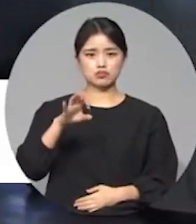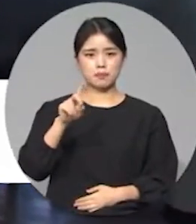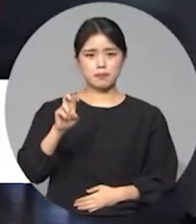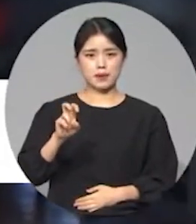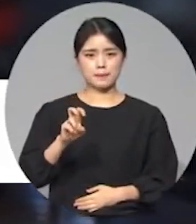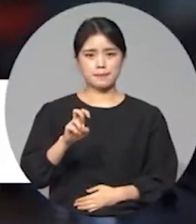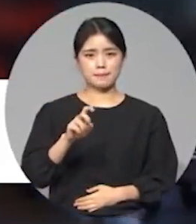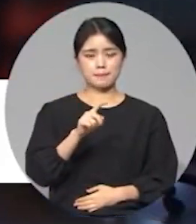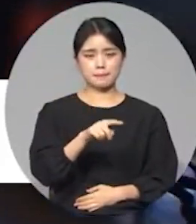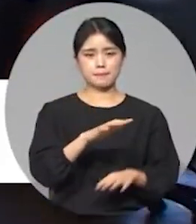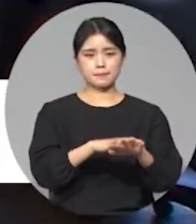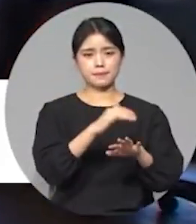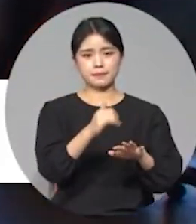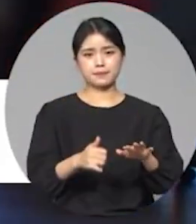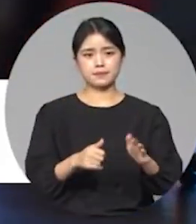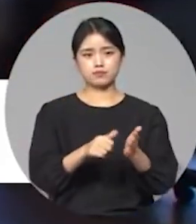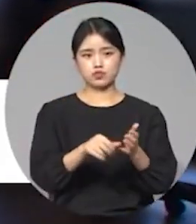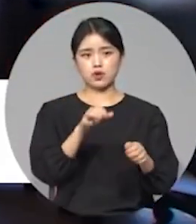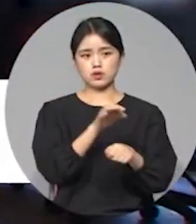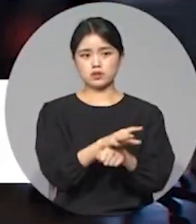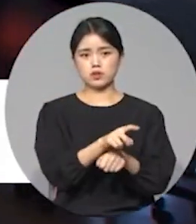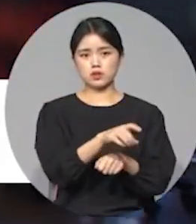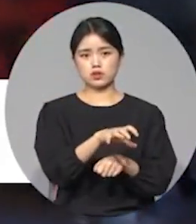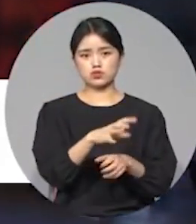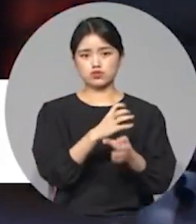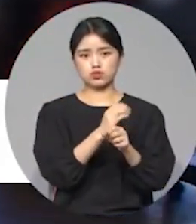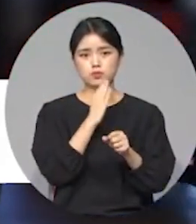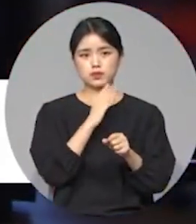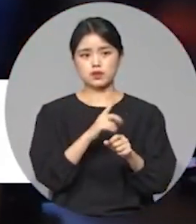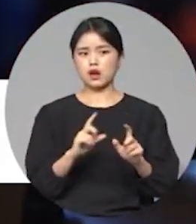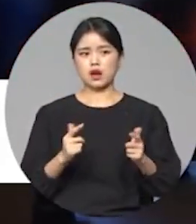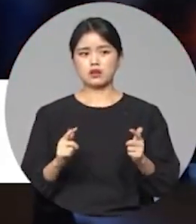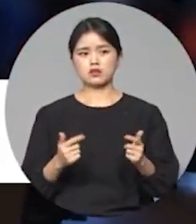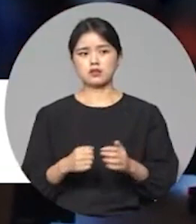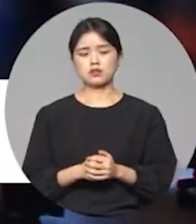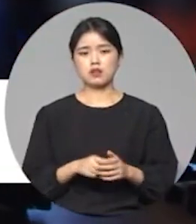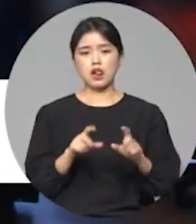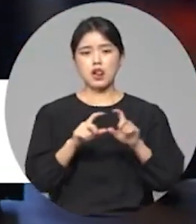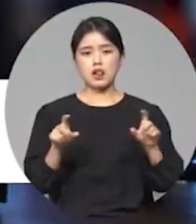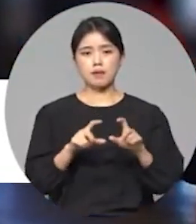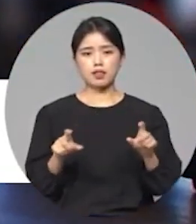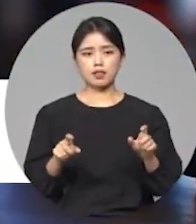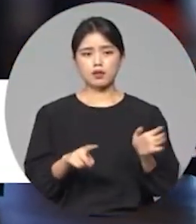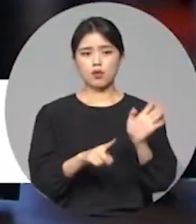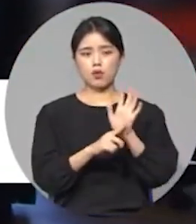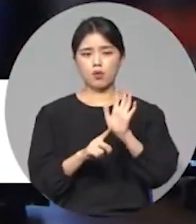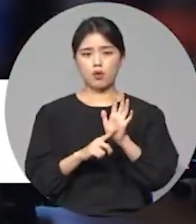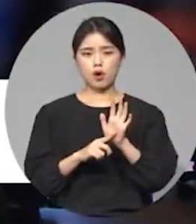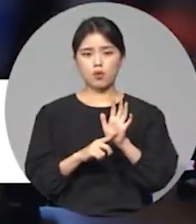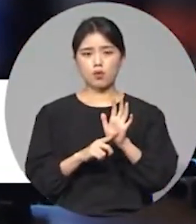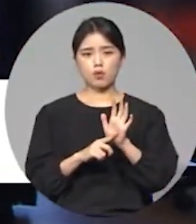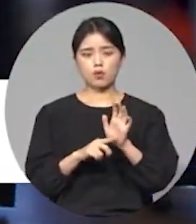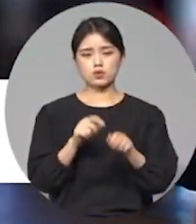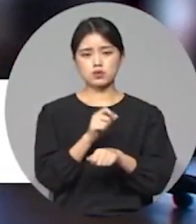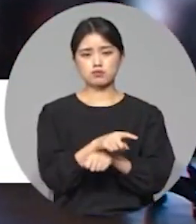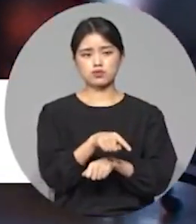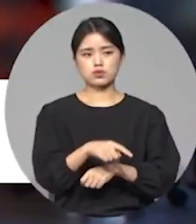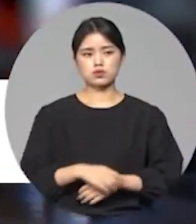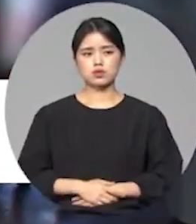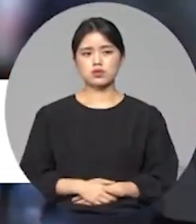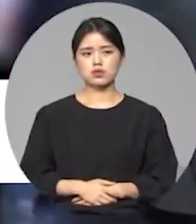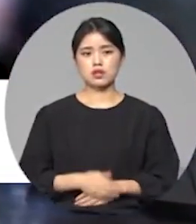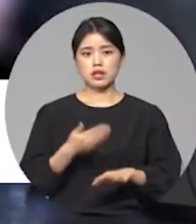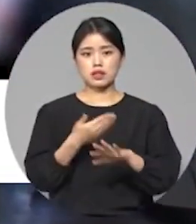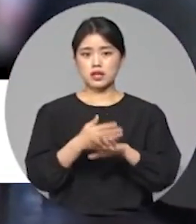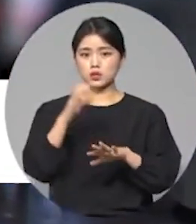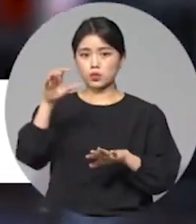돼 있는데 주소 아닌데요. 여기는 그냥 일반 방법이 있거든요. 다른